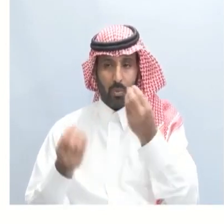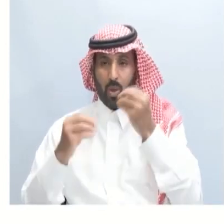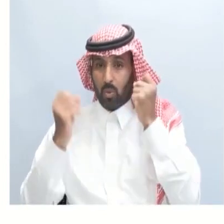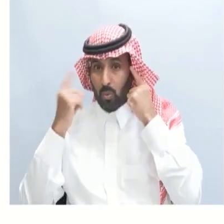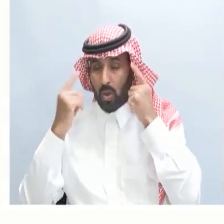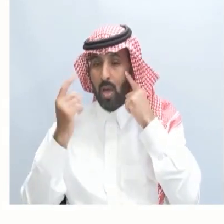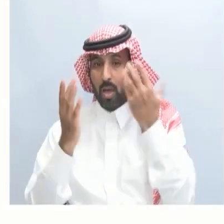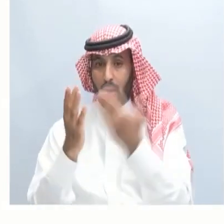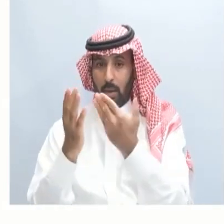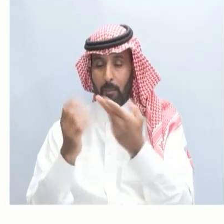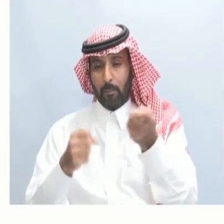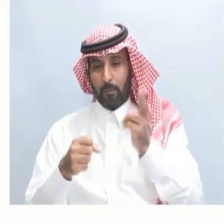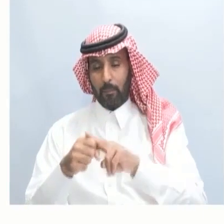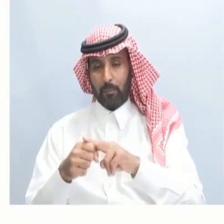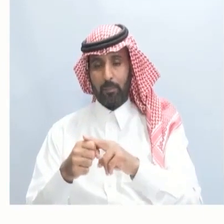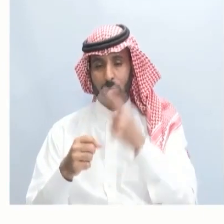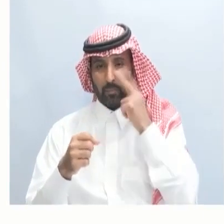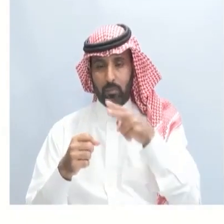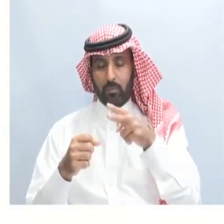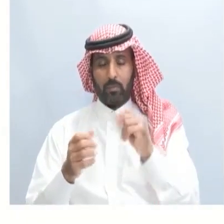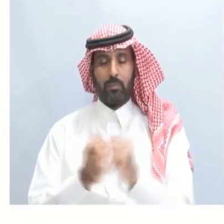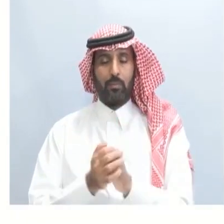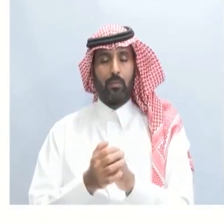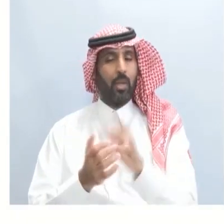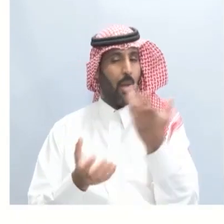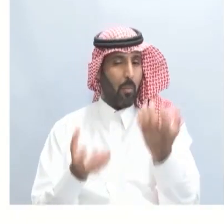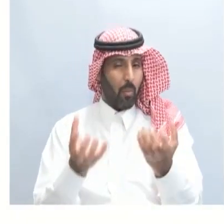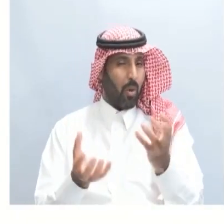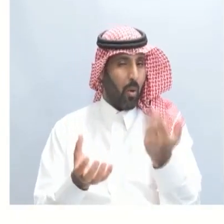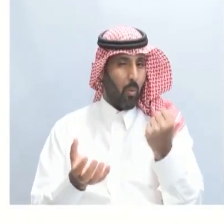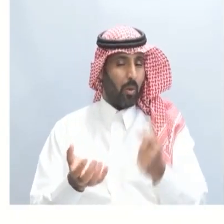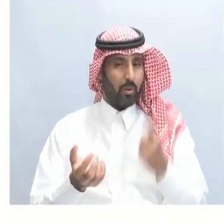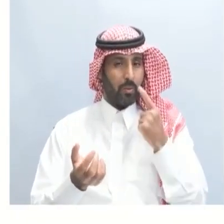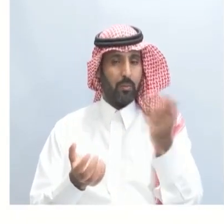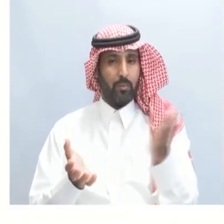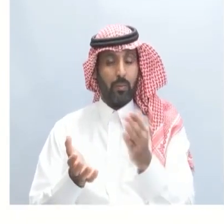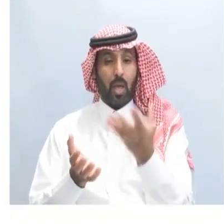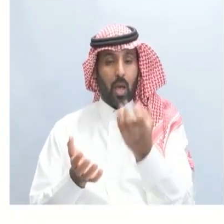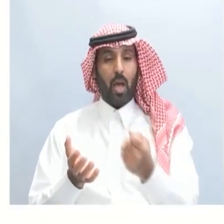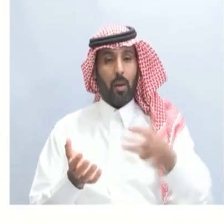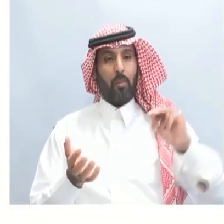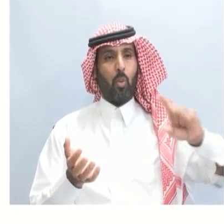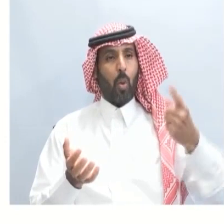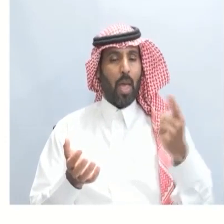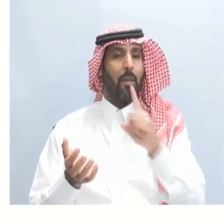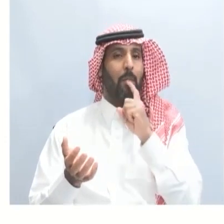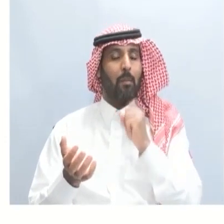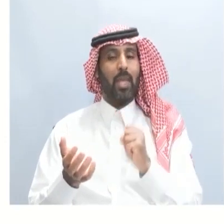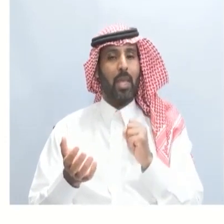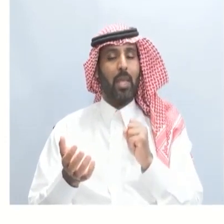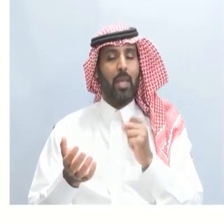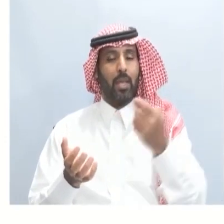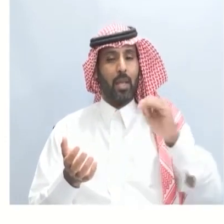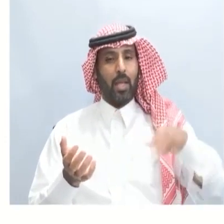باخذ قراءه اخرى انظر معي الحاله الثانيه كم الكتله التي اخذتها انظر اخذت ام 1 100 غرام